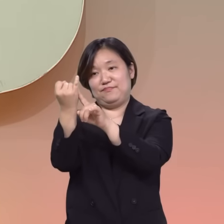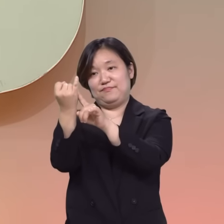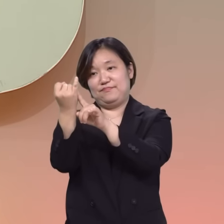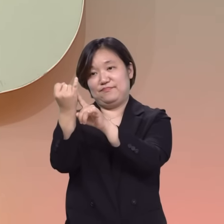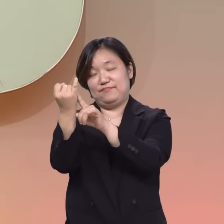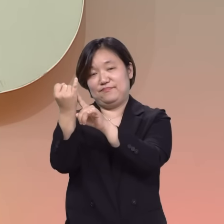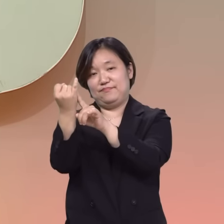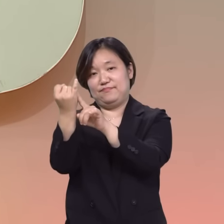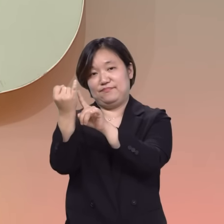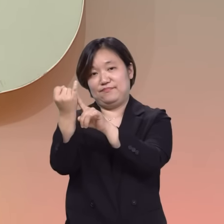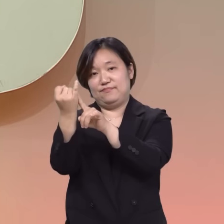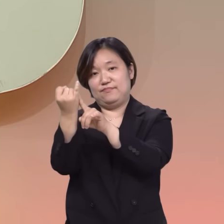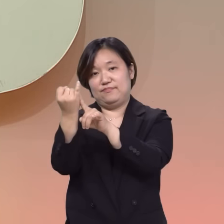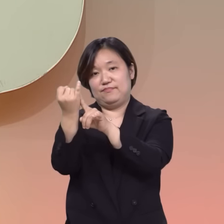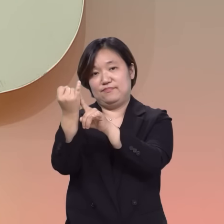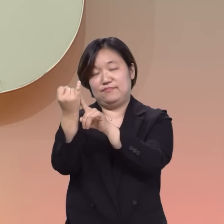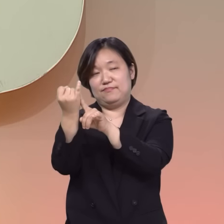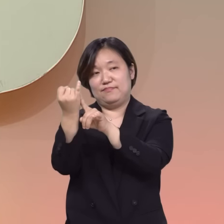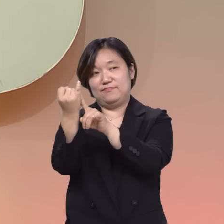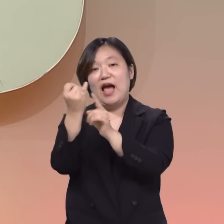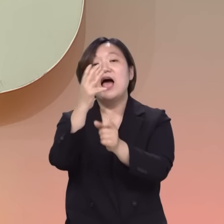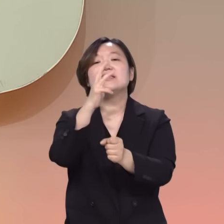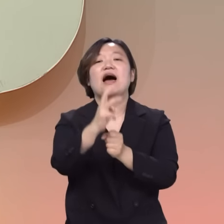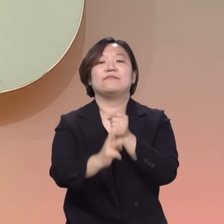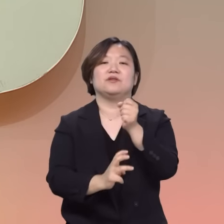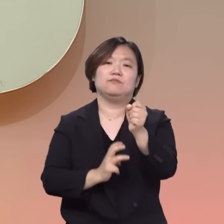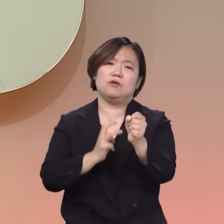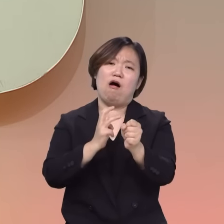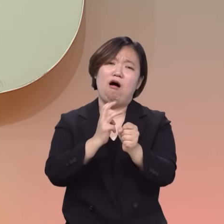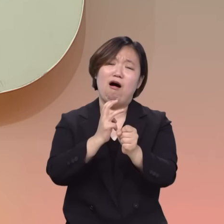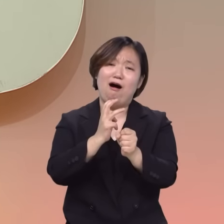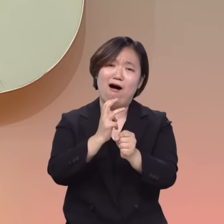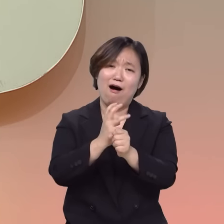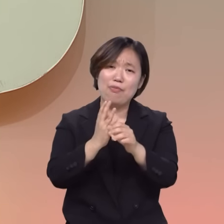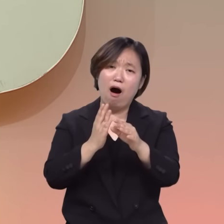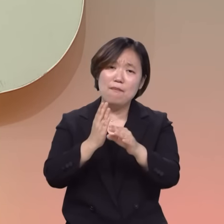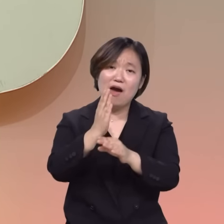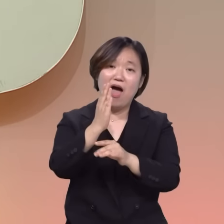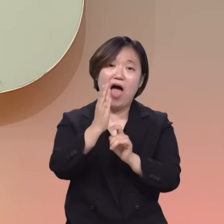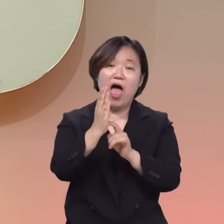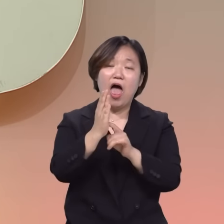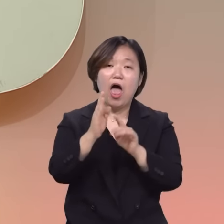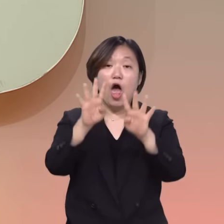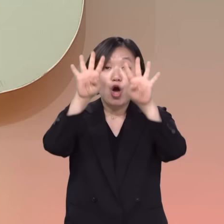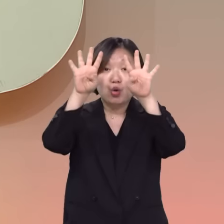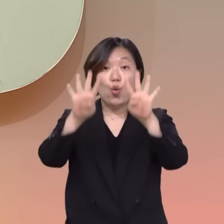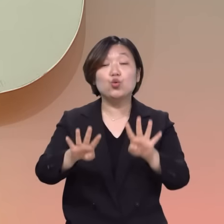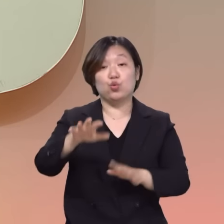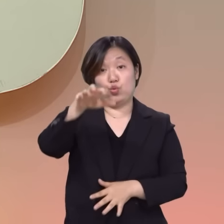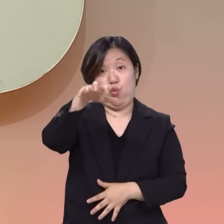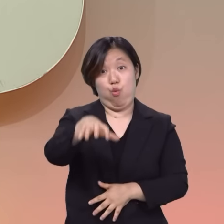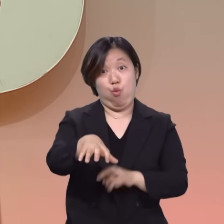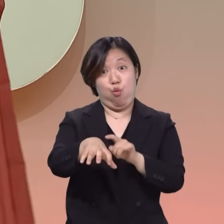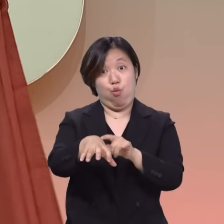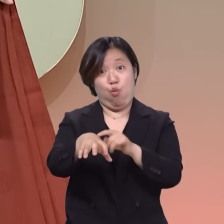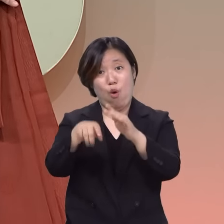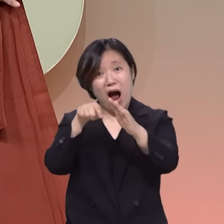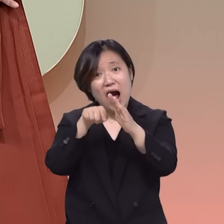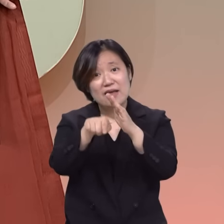그 30년 년 동안 30년이 넘게 교도소를 다니면서 교도소를 다니면서 그